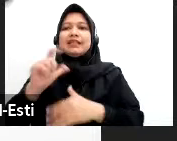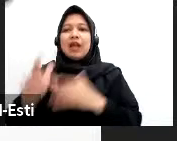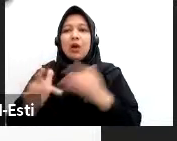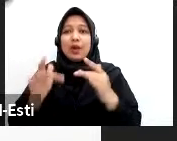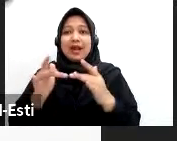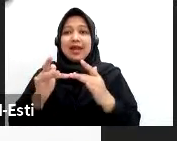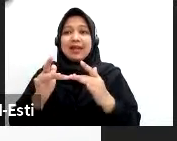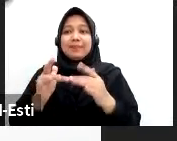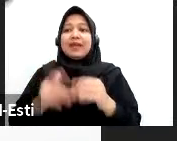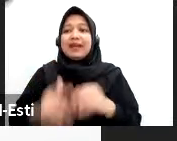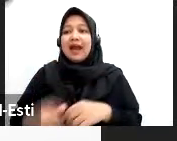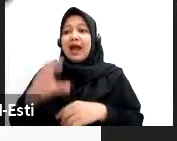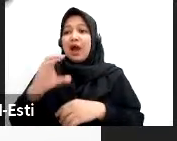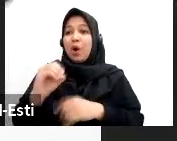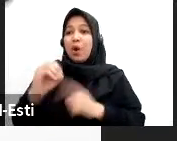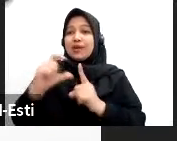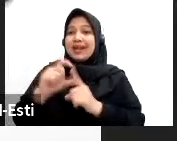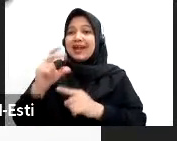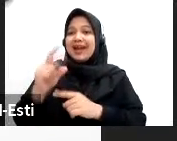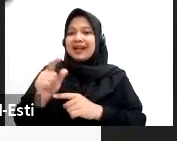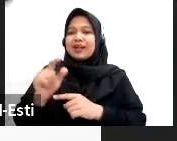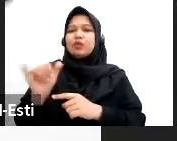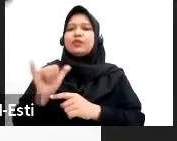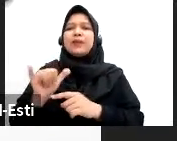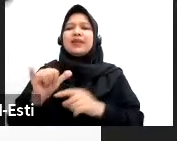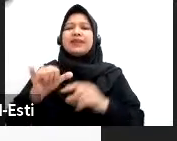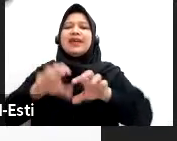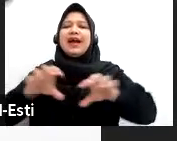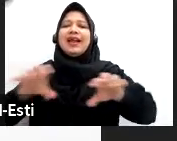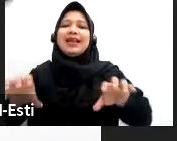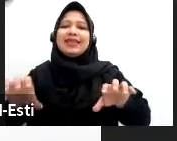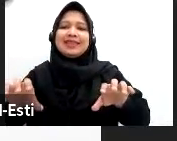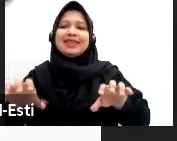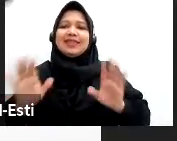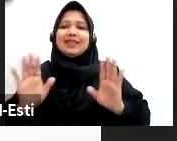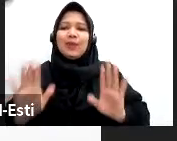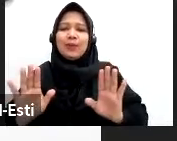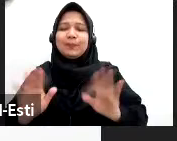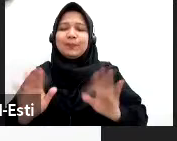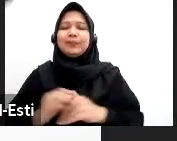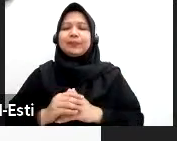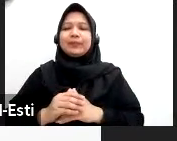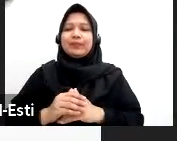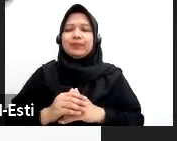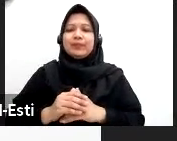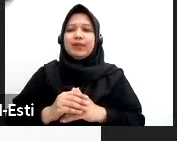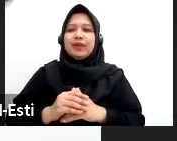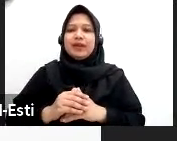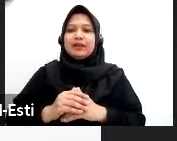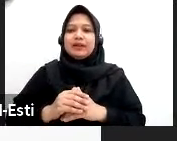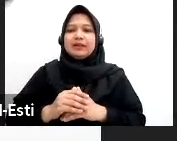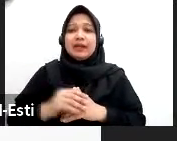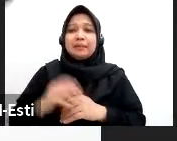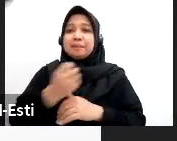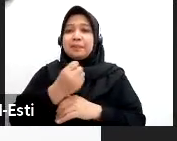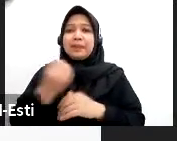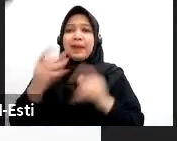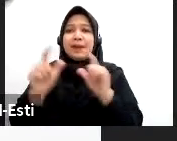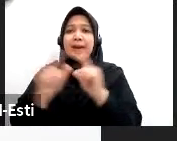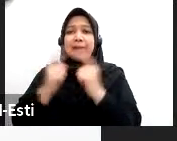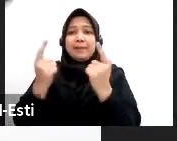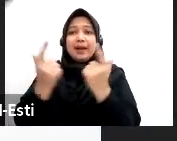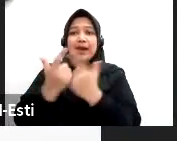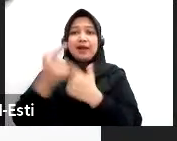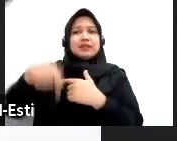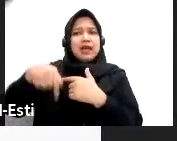hanya sebatas sarana dan itu sudah dilakukan eh apa oleh beberapa lembaga pada